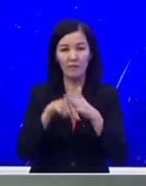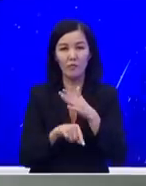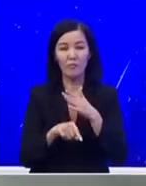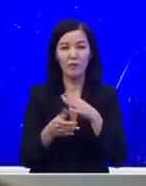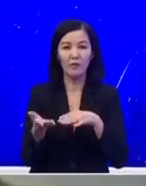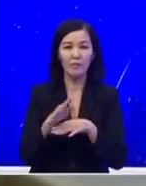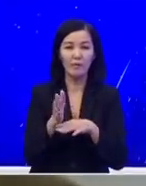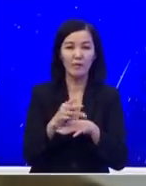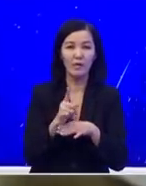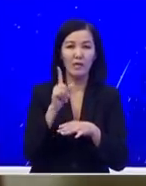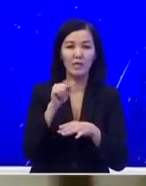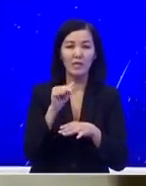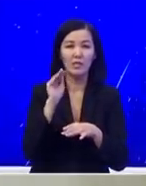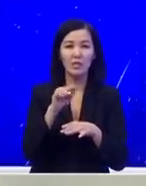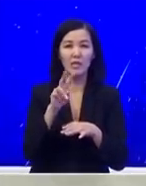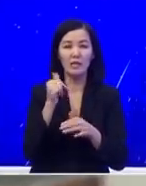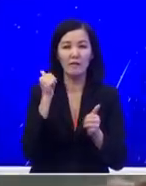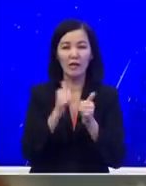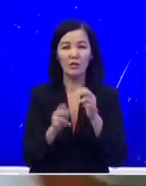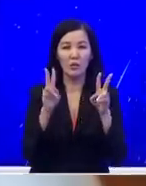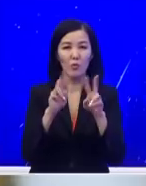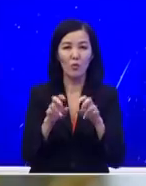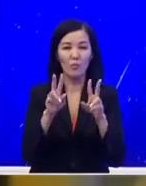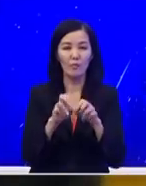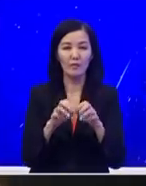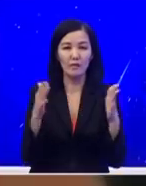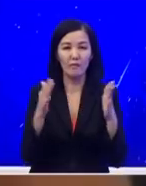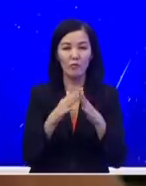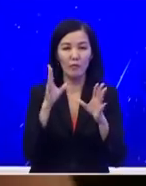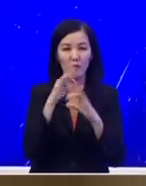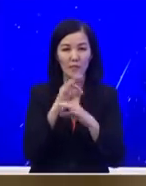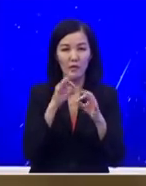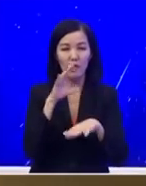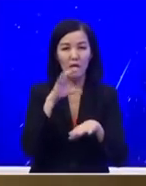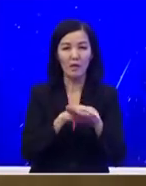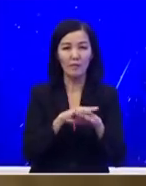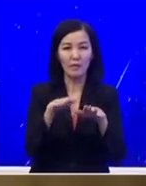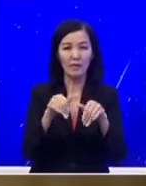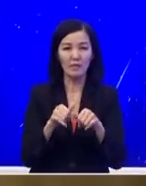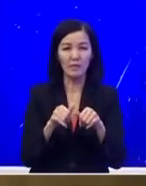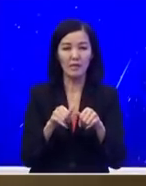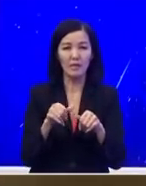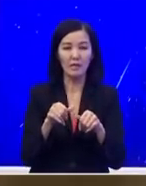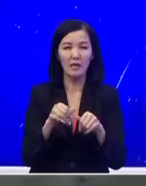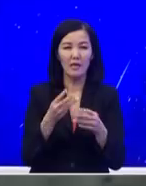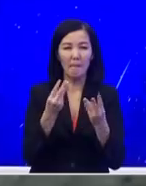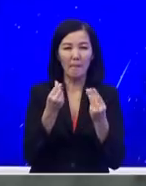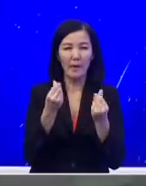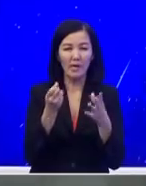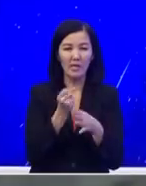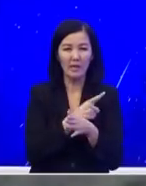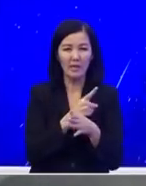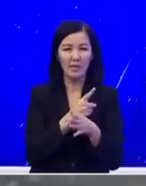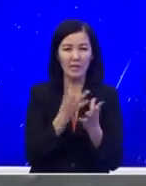по 1000 литров каждая. В ходе обыска помещений в доме и лаборатории обнаружены и изъяты порошкообразные вещества,